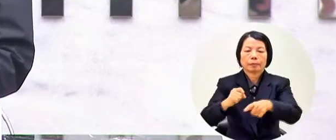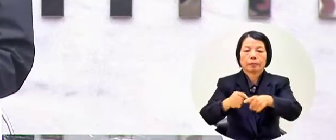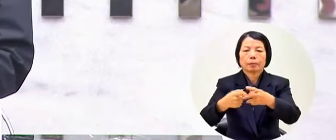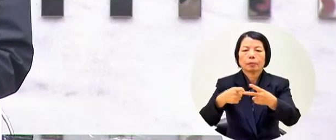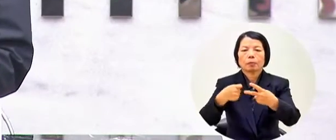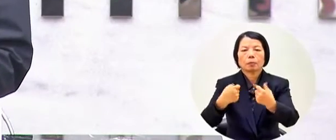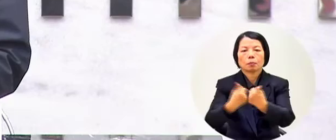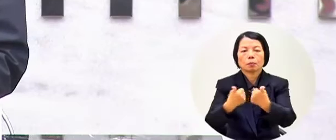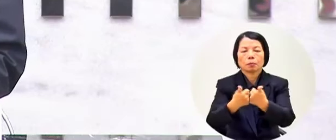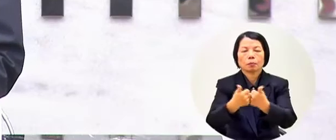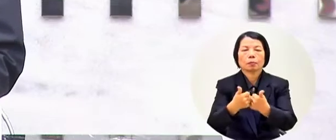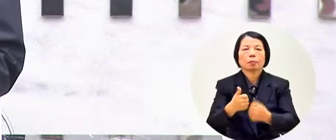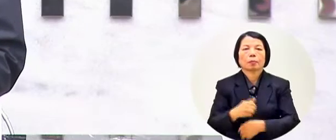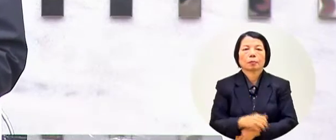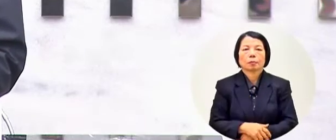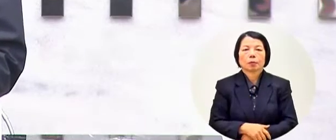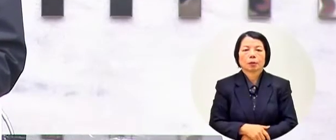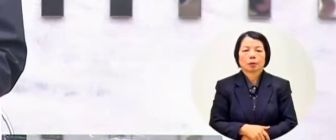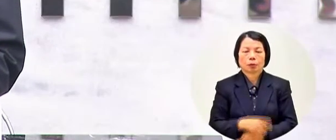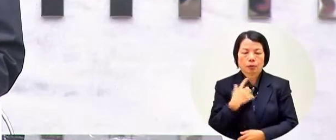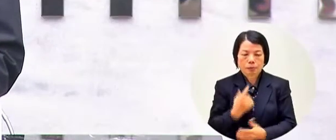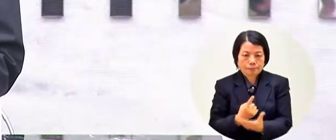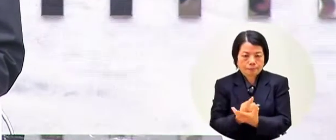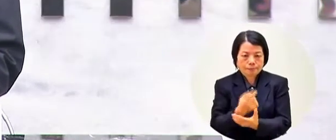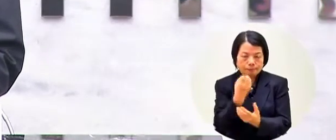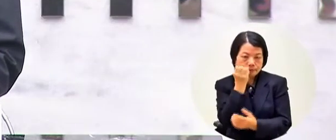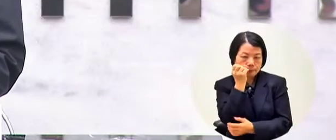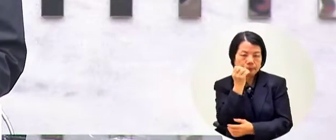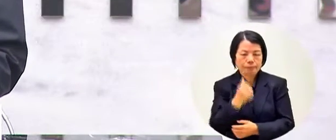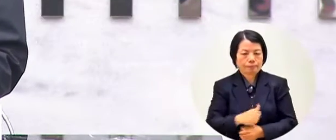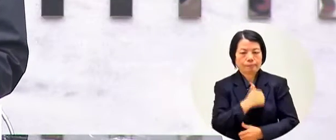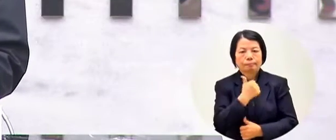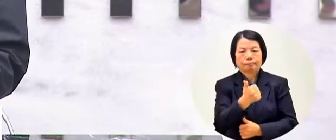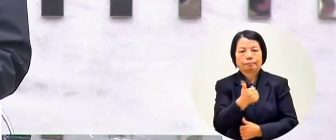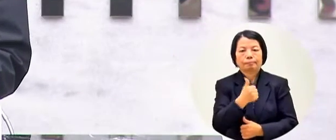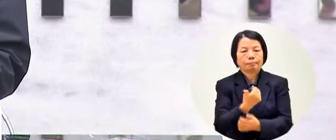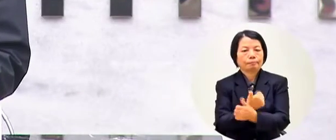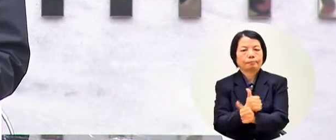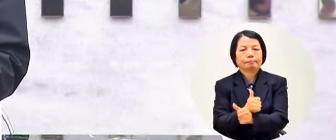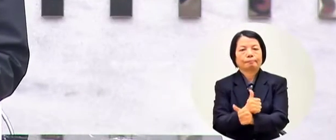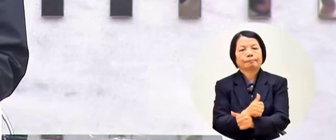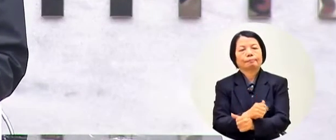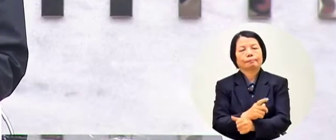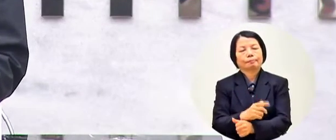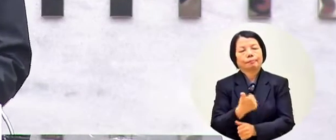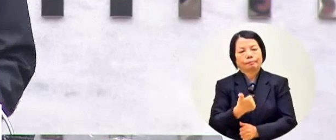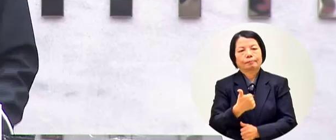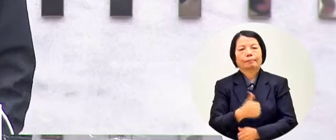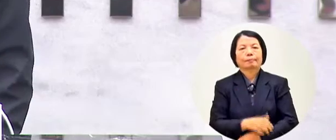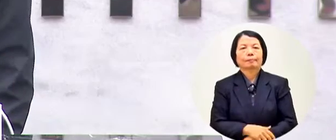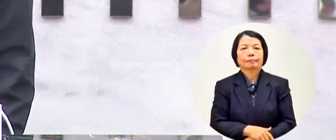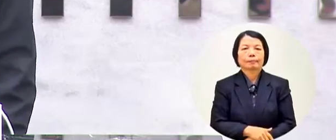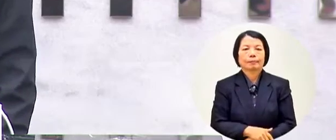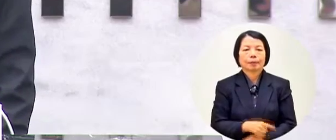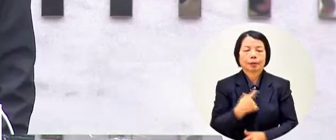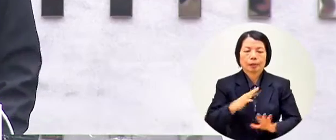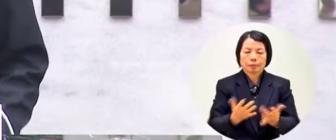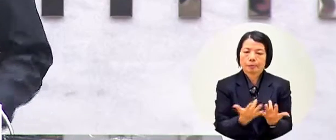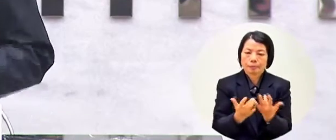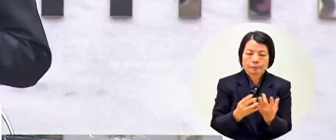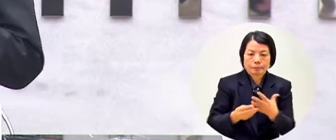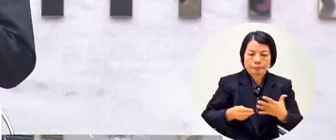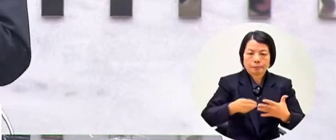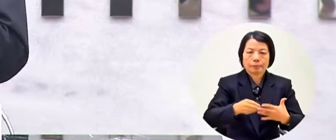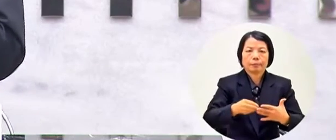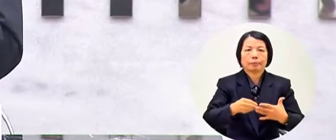场，此行参观是一个非常棒的经验以及机会。产业升级方面，我们